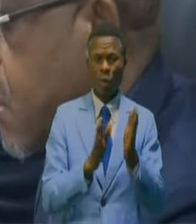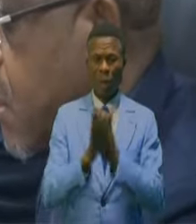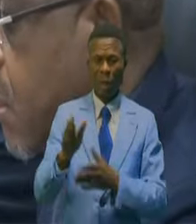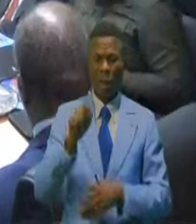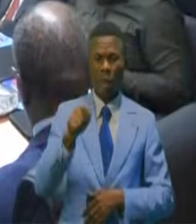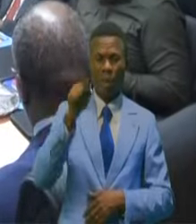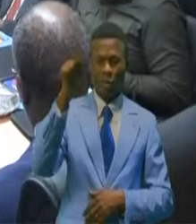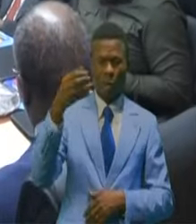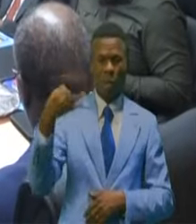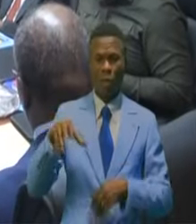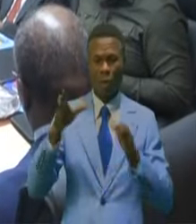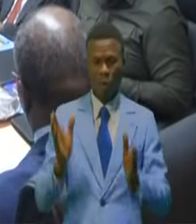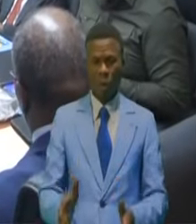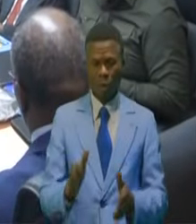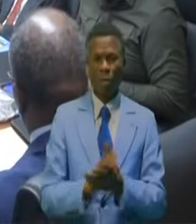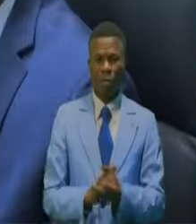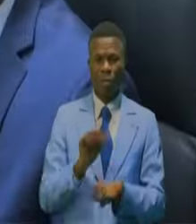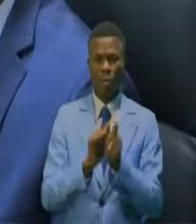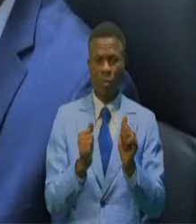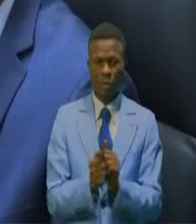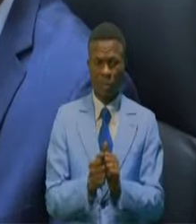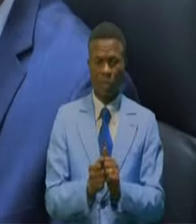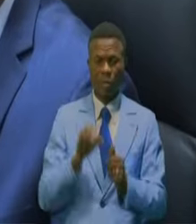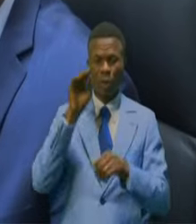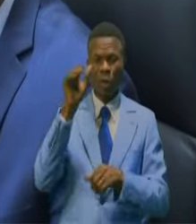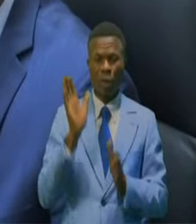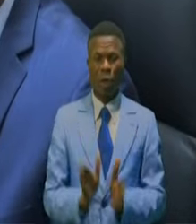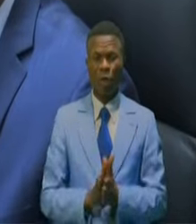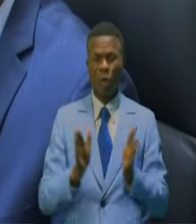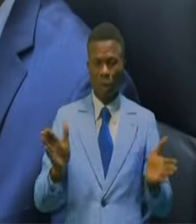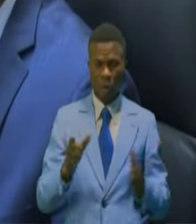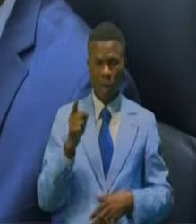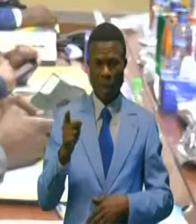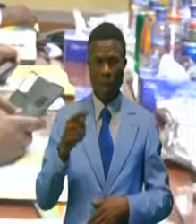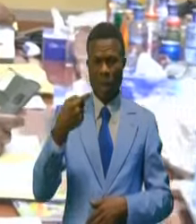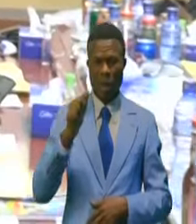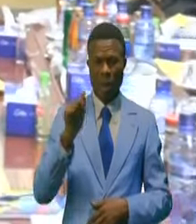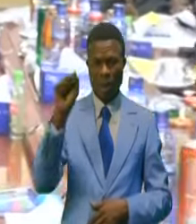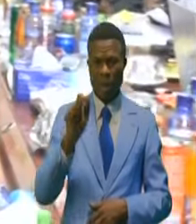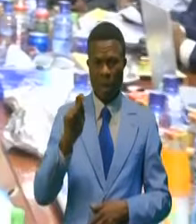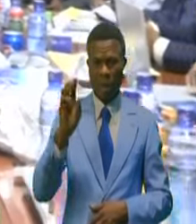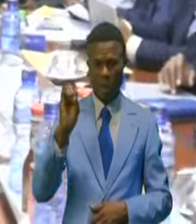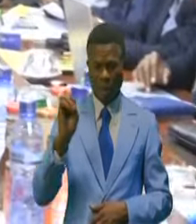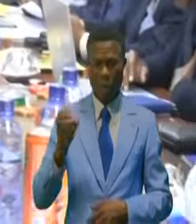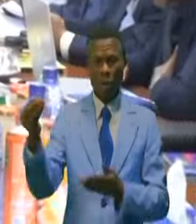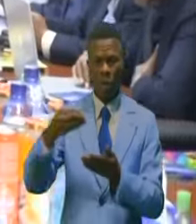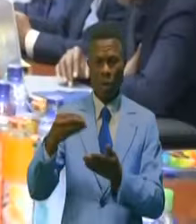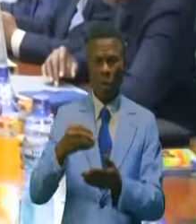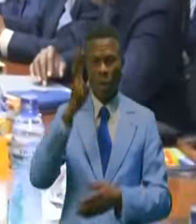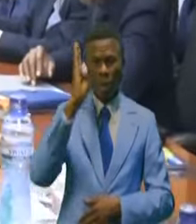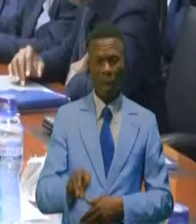500 499 315 000 francs congolais. Les Gabelou, directeur général Bernard Kabese Moussangou, ont maximisé plus de